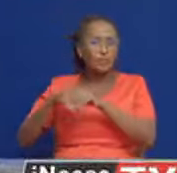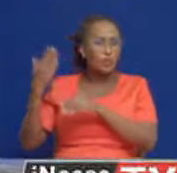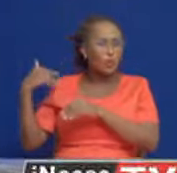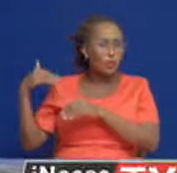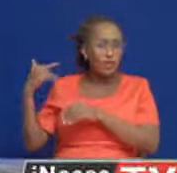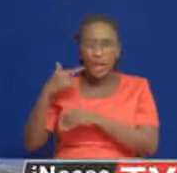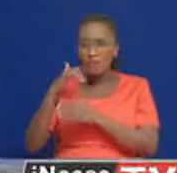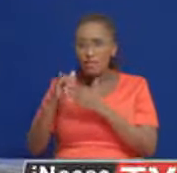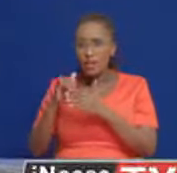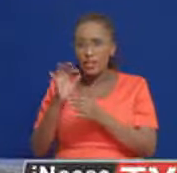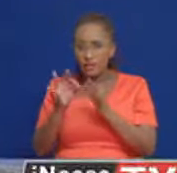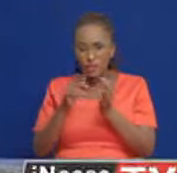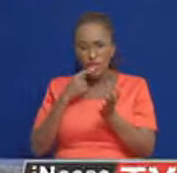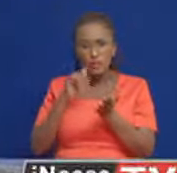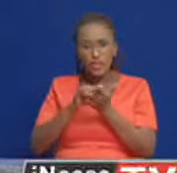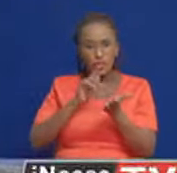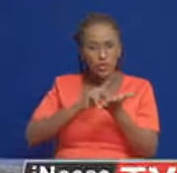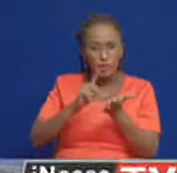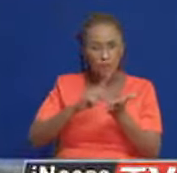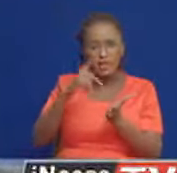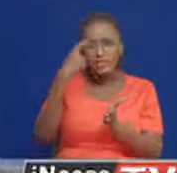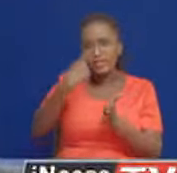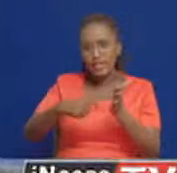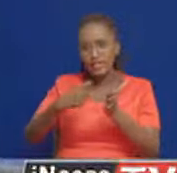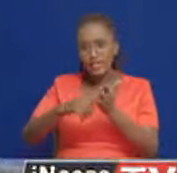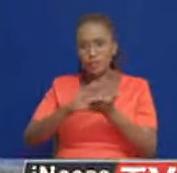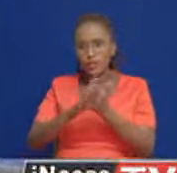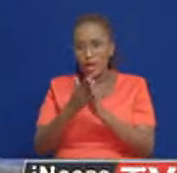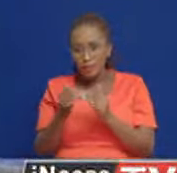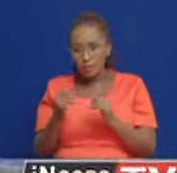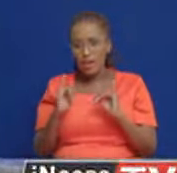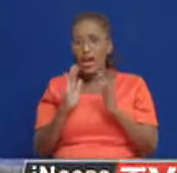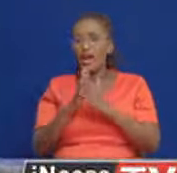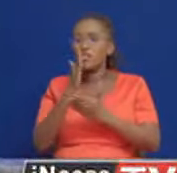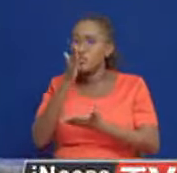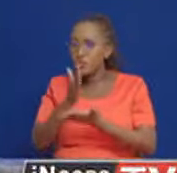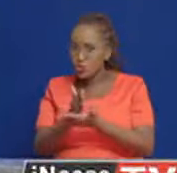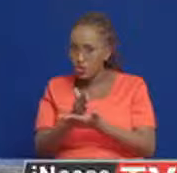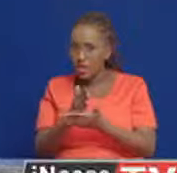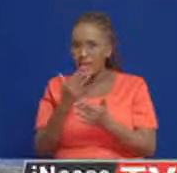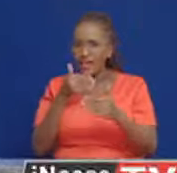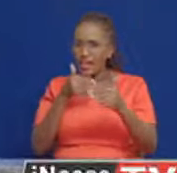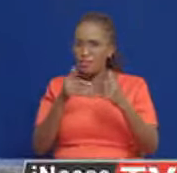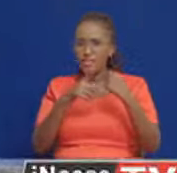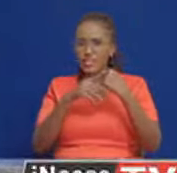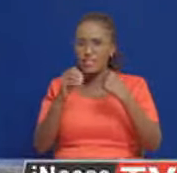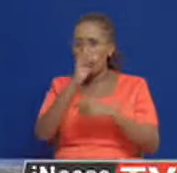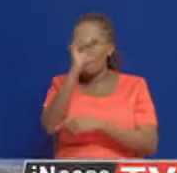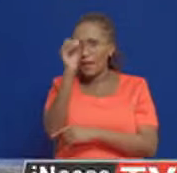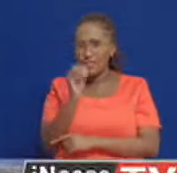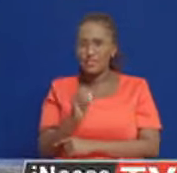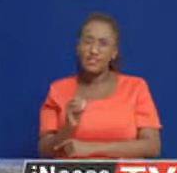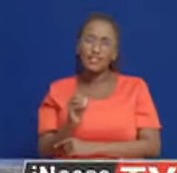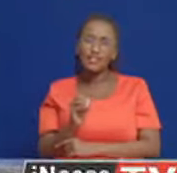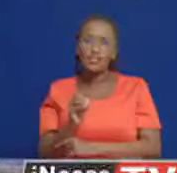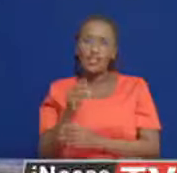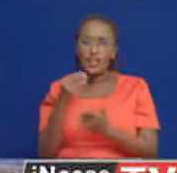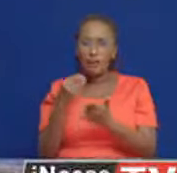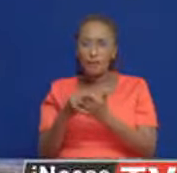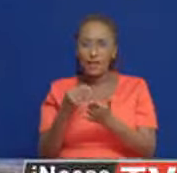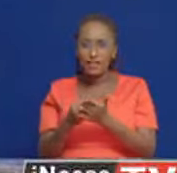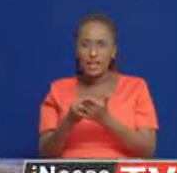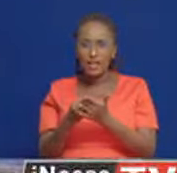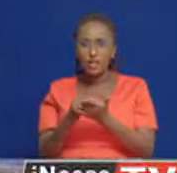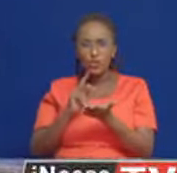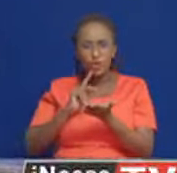anasema kwamba tulipe ushuru ndipo tujitegemee. Na kwa hakika karibu asilimia 90 hivi ya pesa ambazo tulikuwa